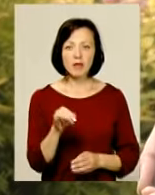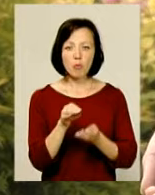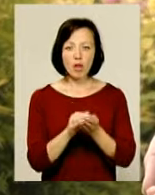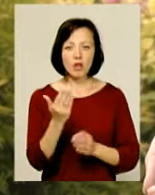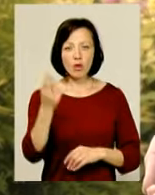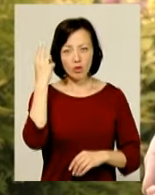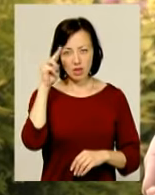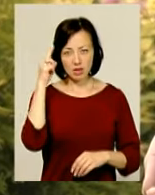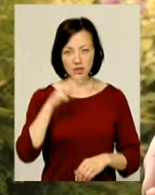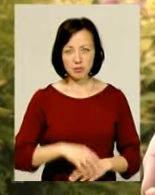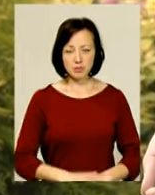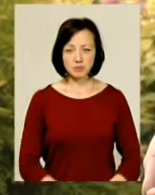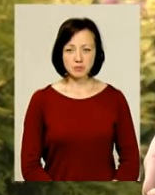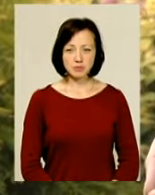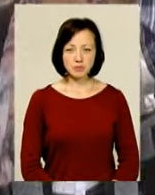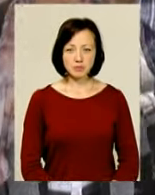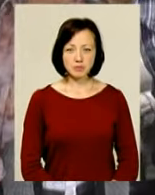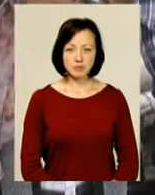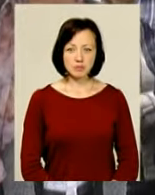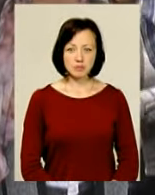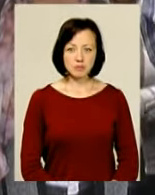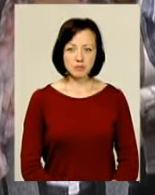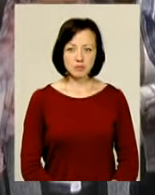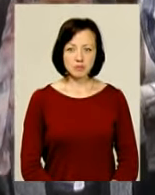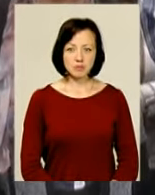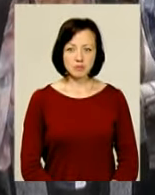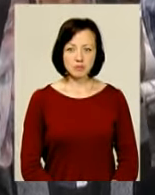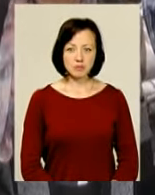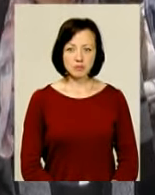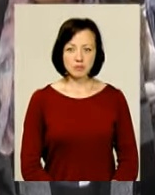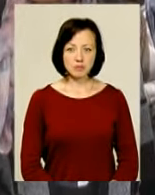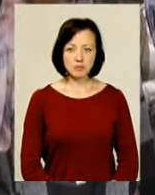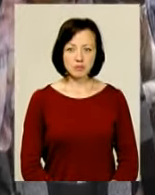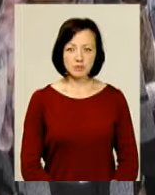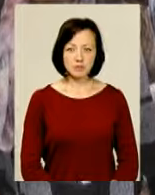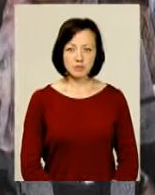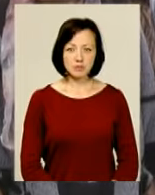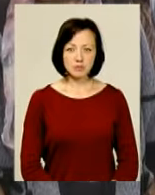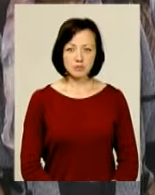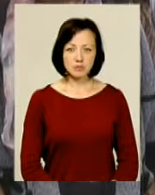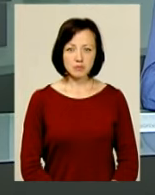його дядька. Світлана Русіна, Володимир Саприкін, Скрасилова. Для інформаційного випуску.